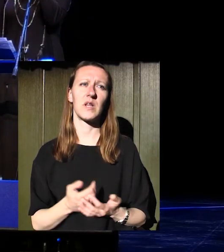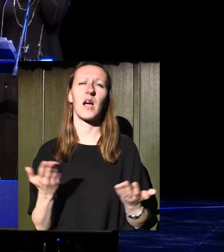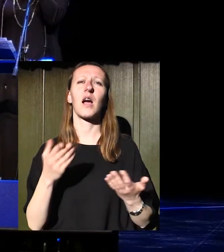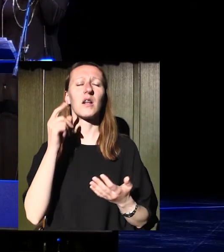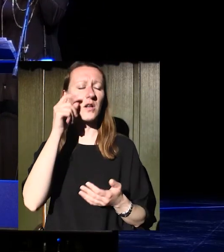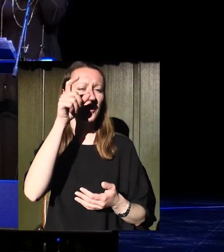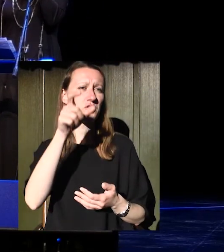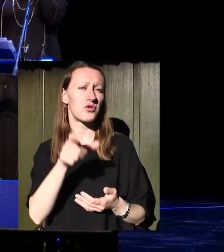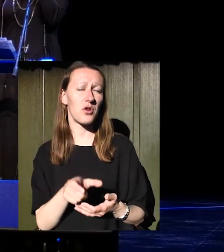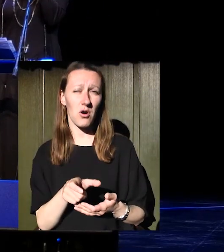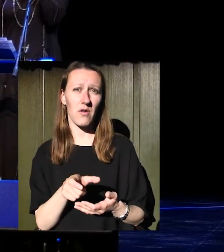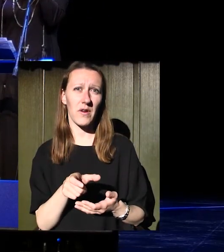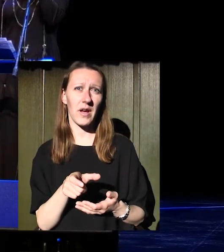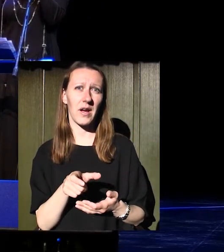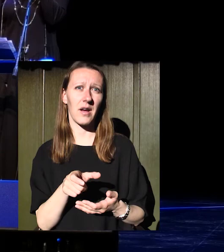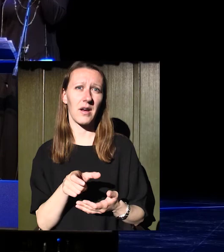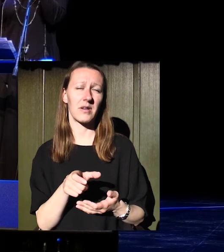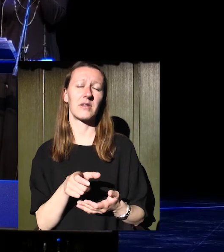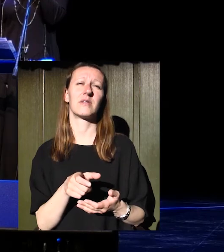Superman. Kad je